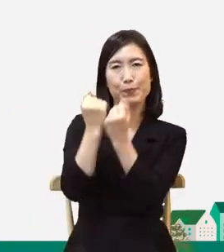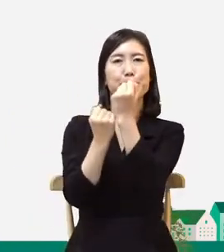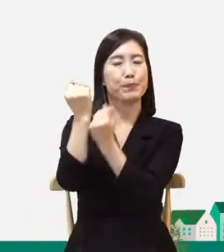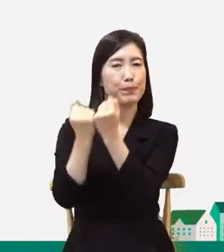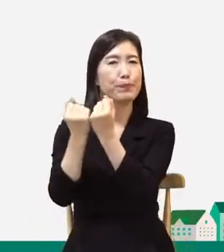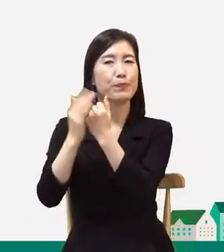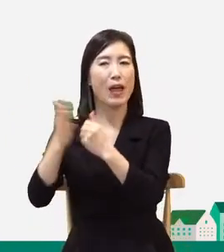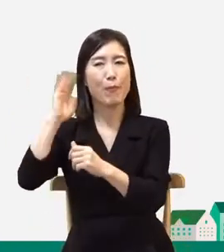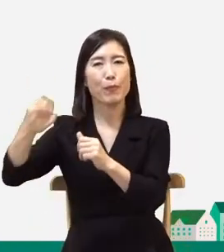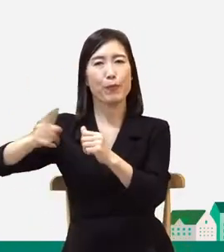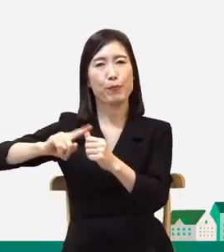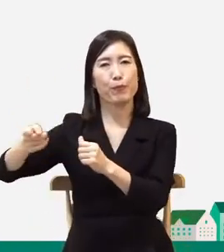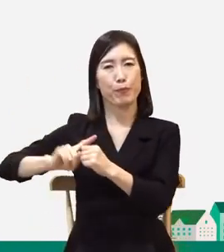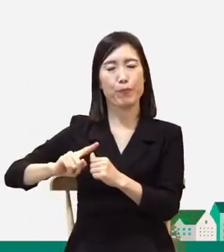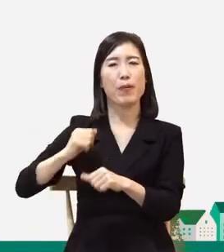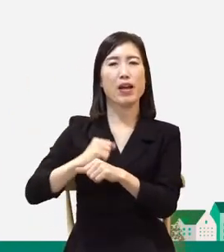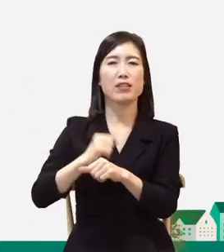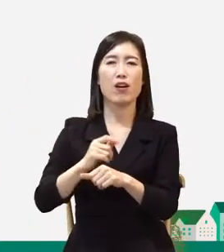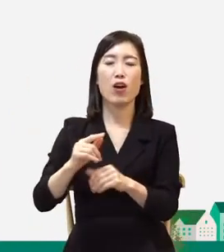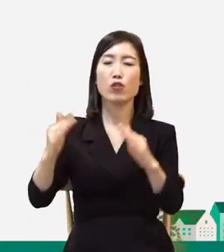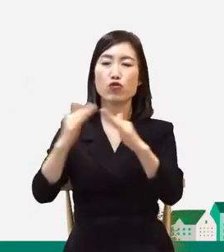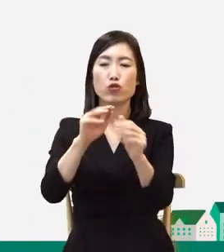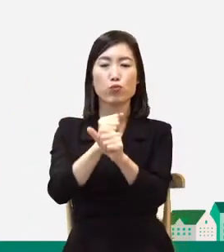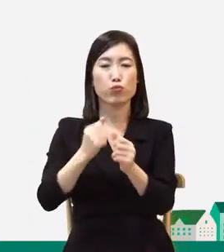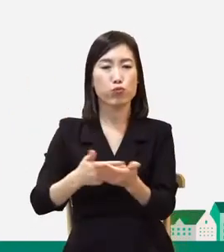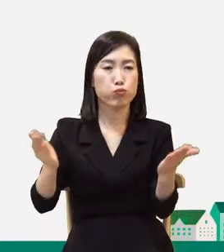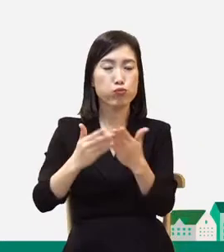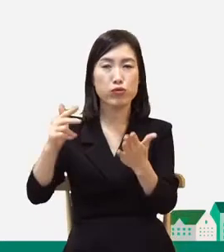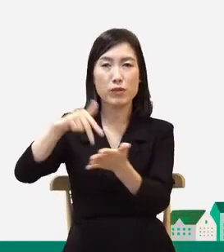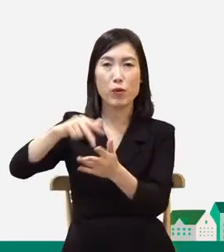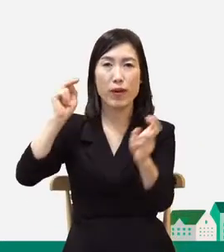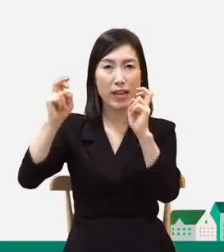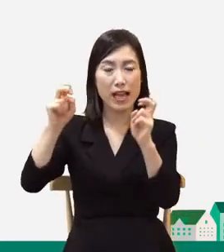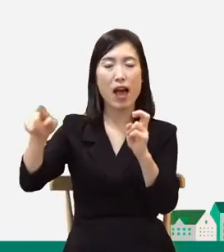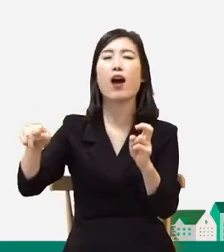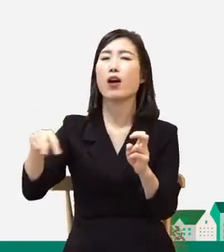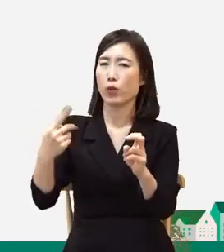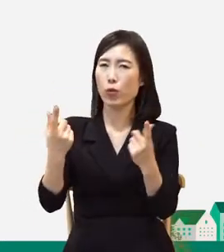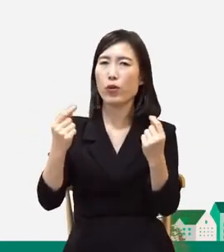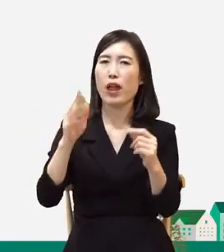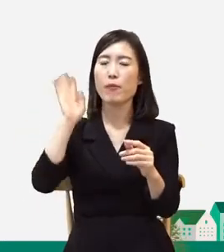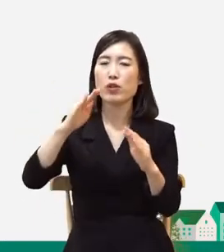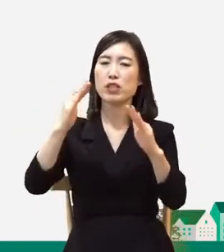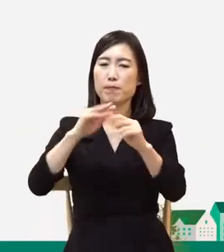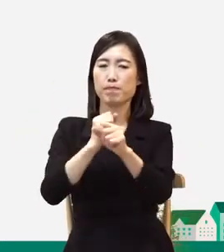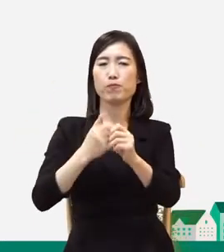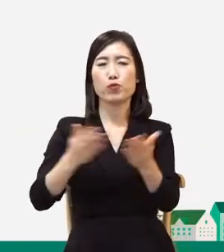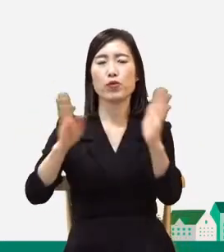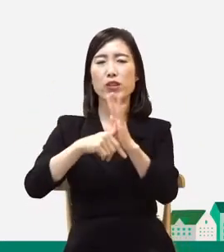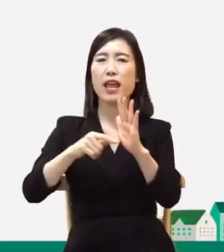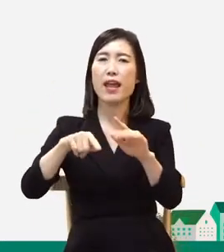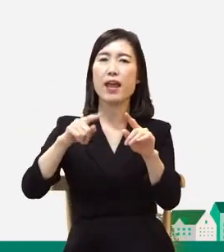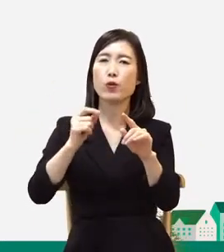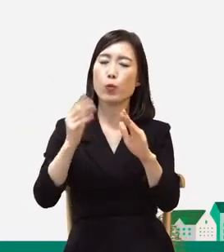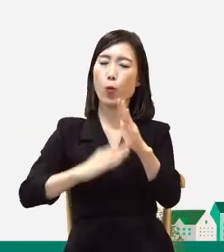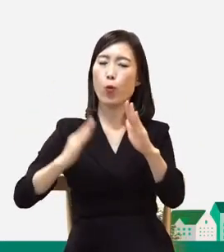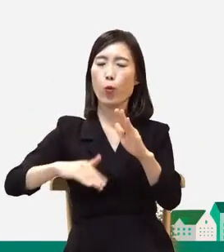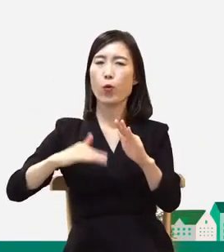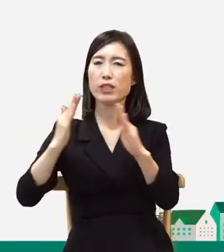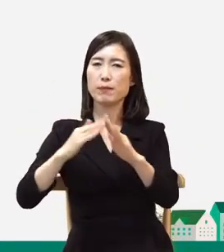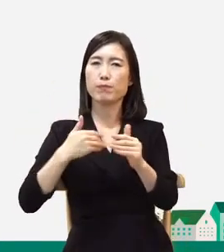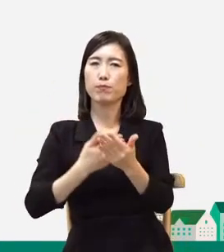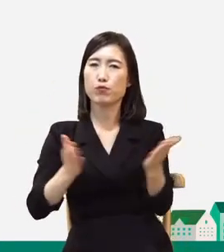좀 주택 공급을 하는 사업자들도 지원주택에 관심을 가지고 이쪽 부분으로 좀 참여할 수 있는 어떤